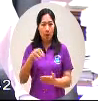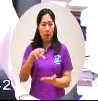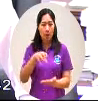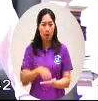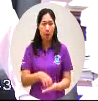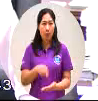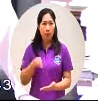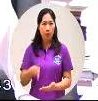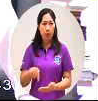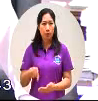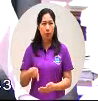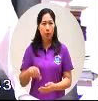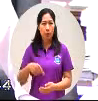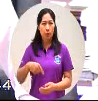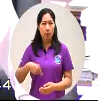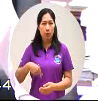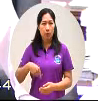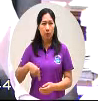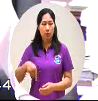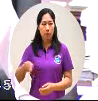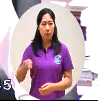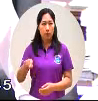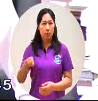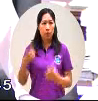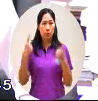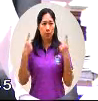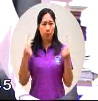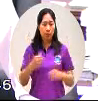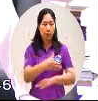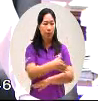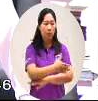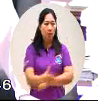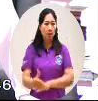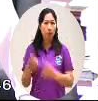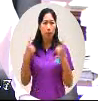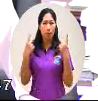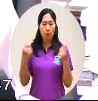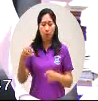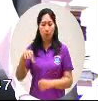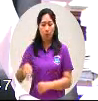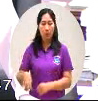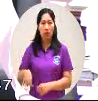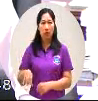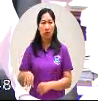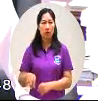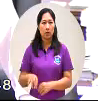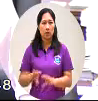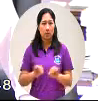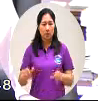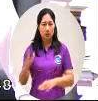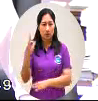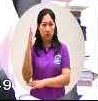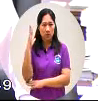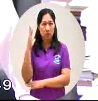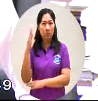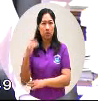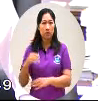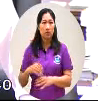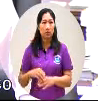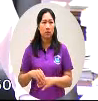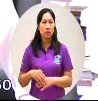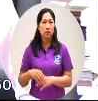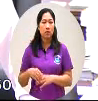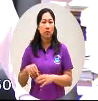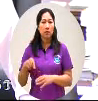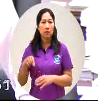不是要在沿乡还是要在沿地的地震事务所来领取？我想问一下